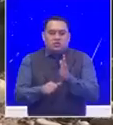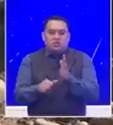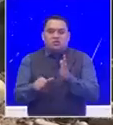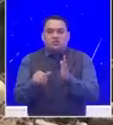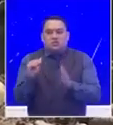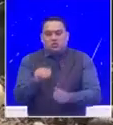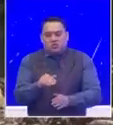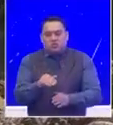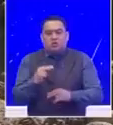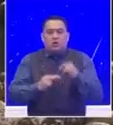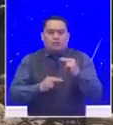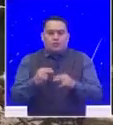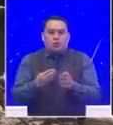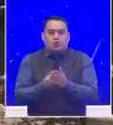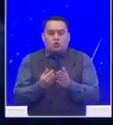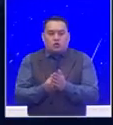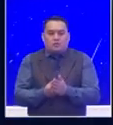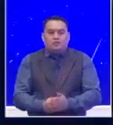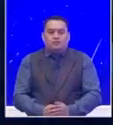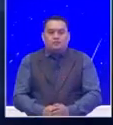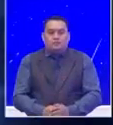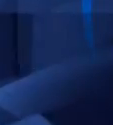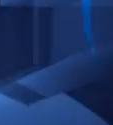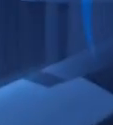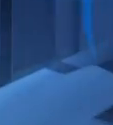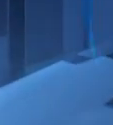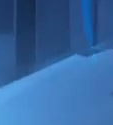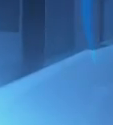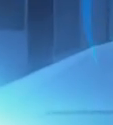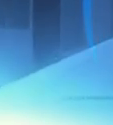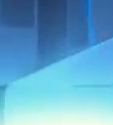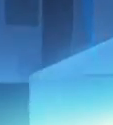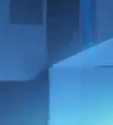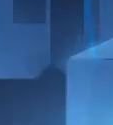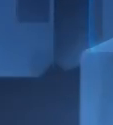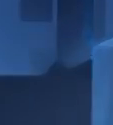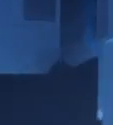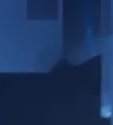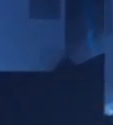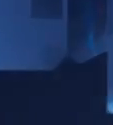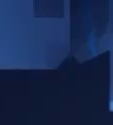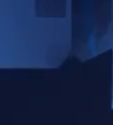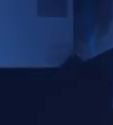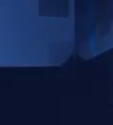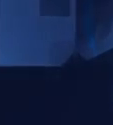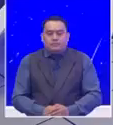тысяч возводится за счет бюджетных средств. Ануар Амангельдинов, Нуржан Муканов, телеканал ЖТСУ.